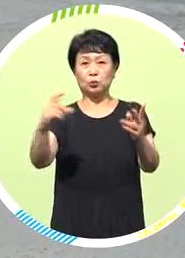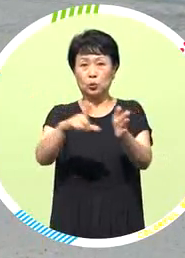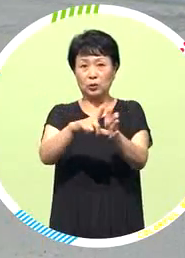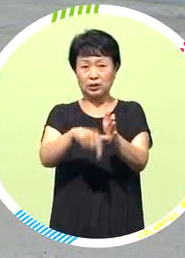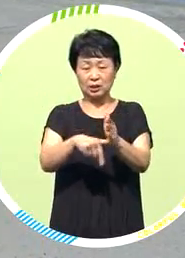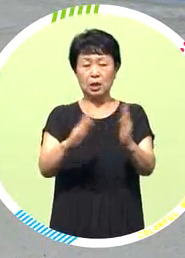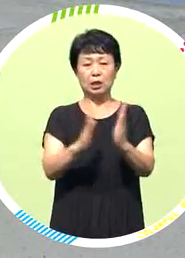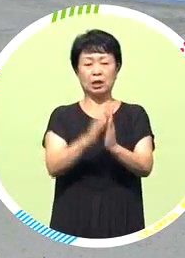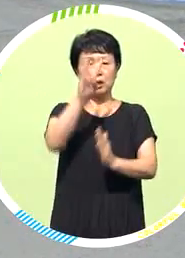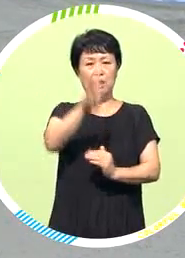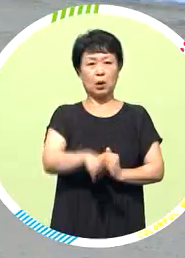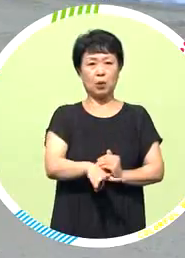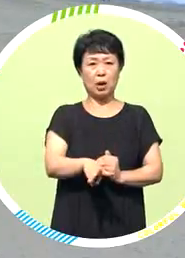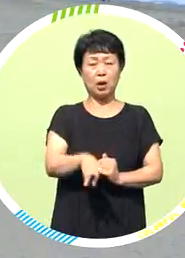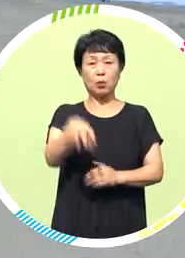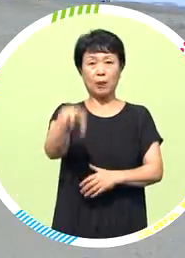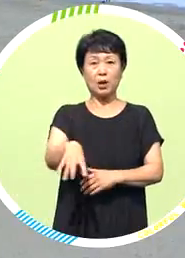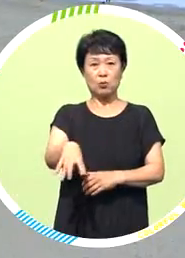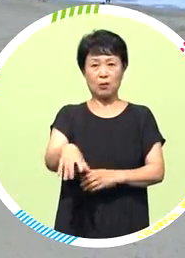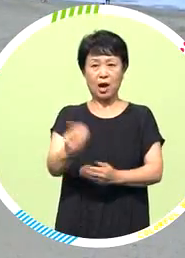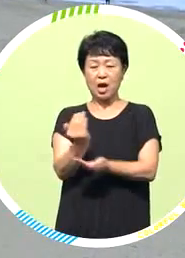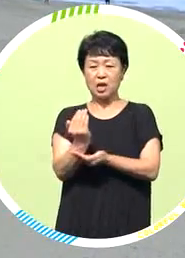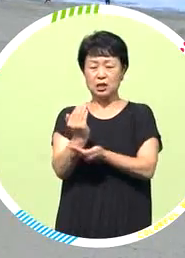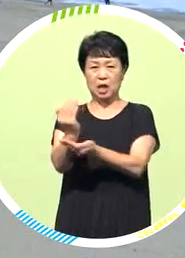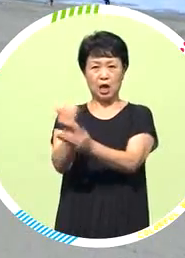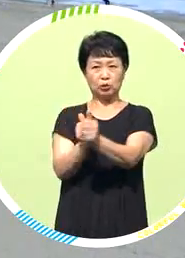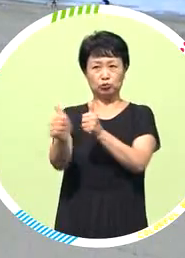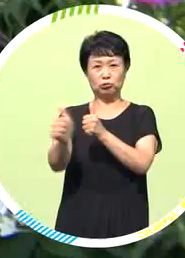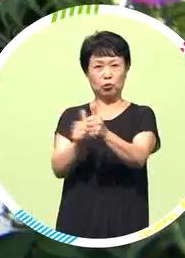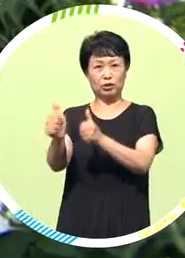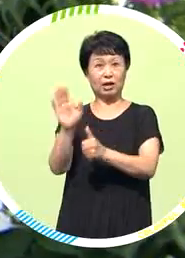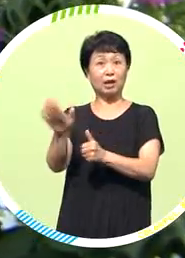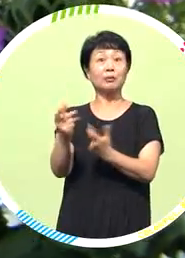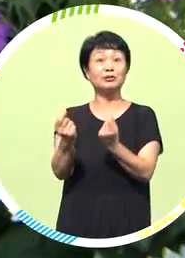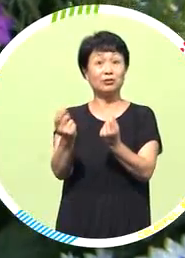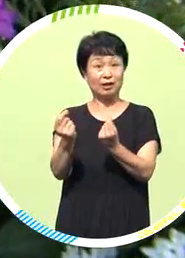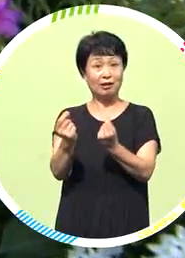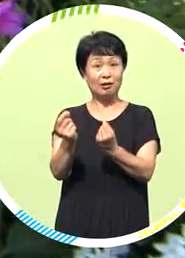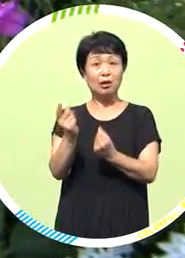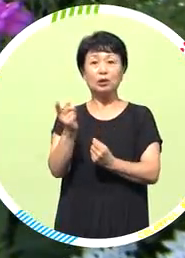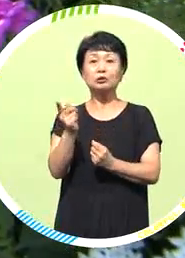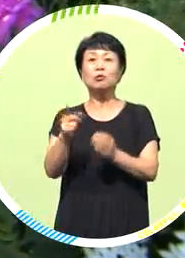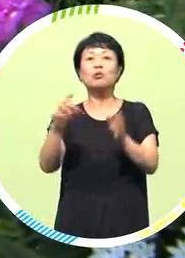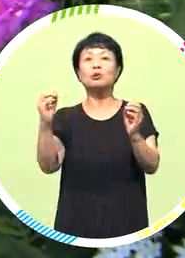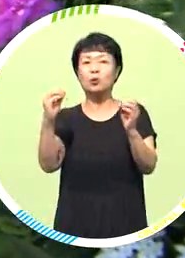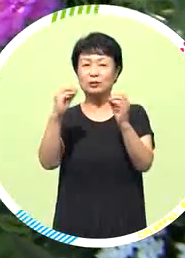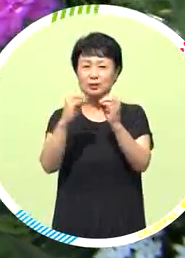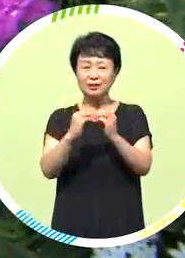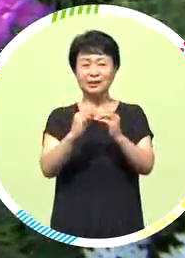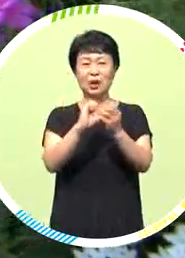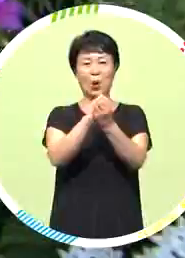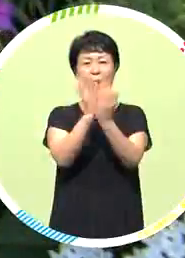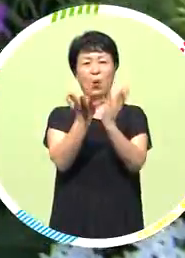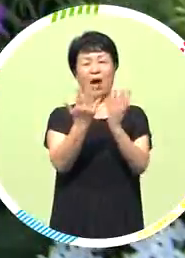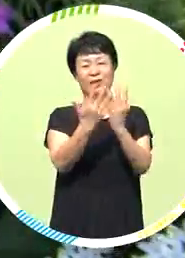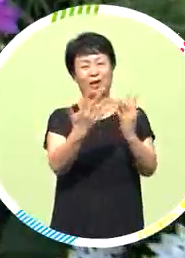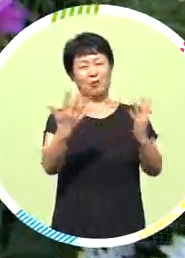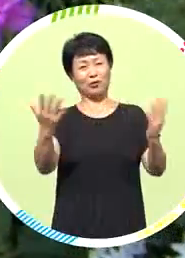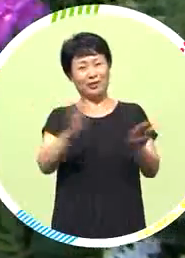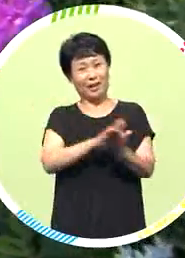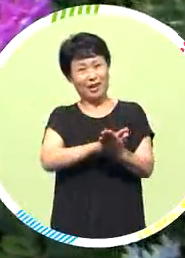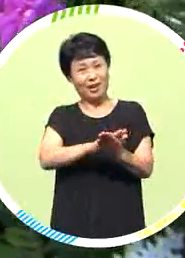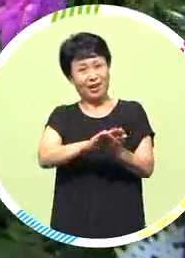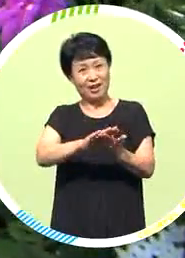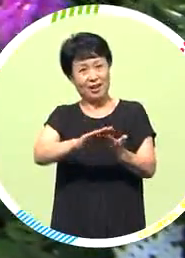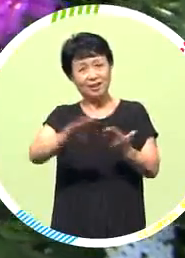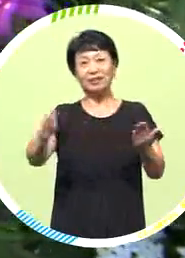神奈川でもあちらでセーリング競技がありますね。 そうですね、 その時にやっぱりお花も綺麗に飾って、